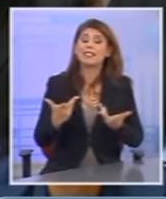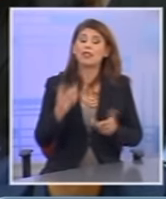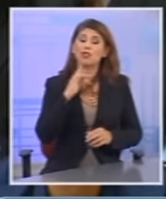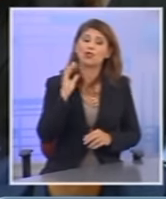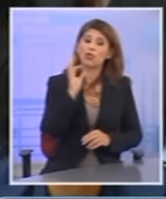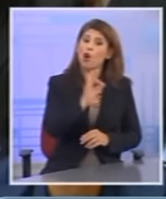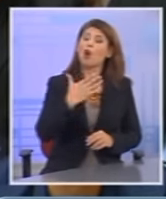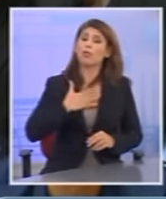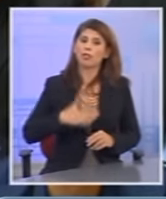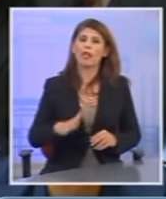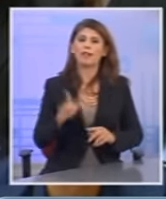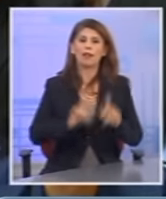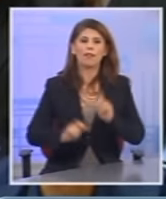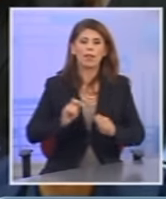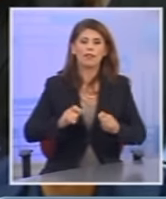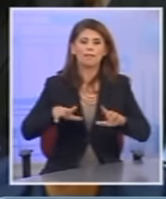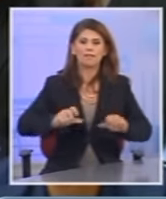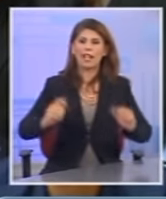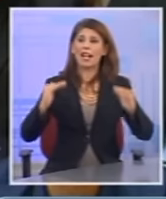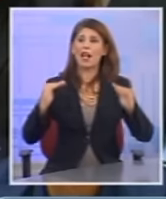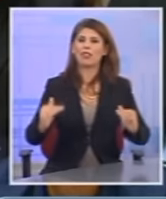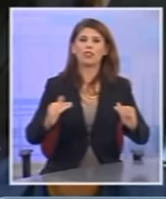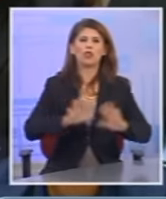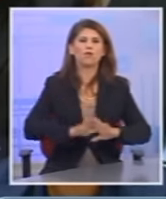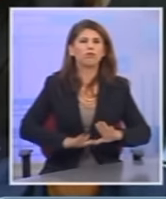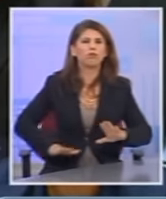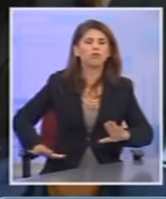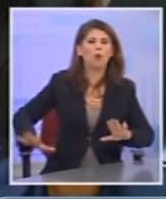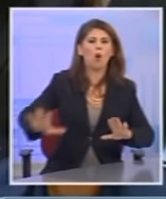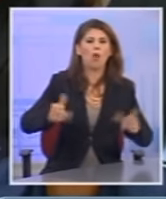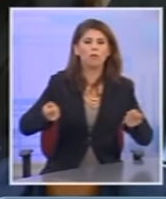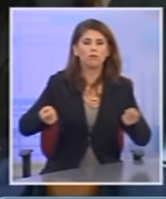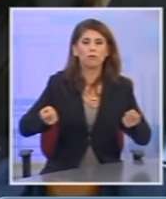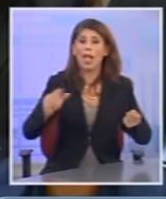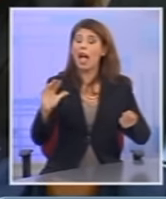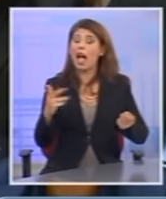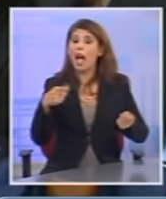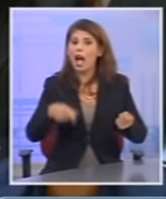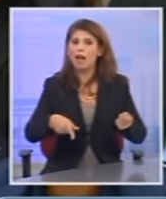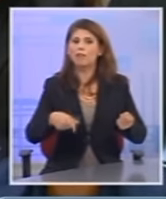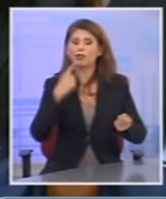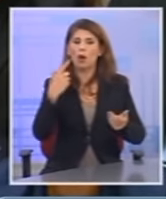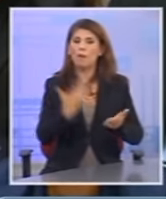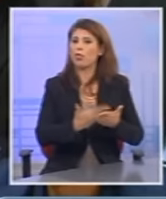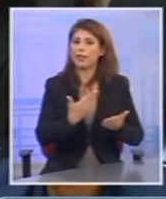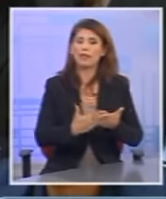δημιουργήσετε καθεστώς. Και αυτό αποδεικνύεται από το γεγονός